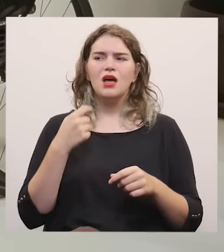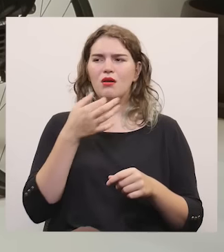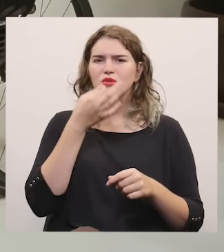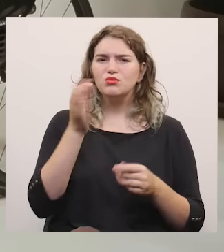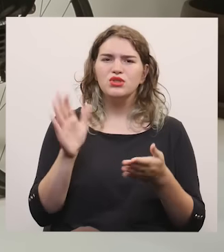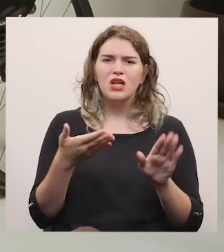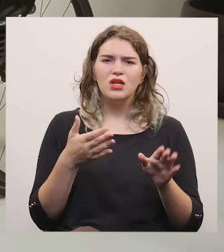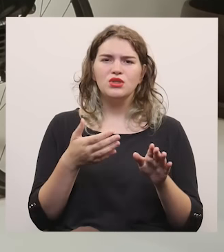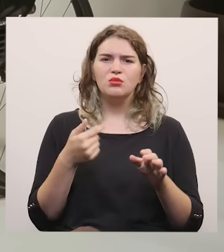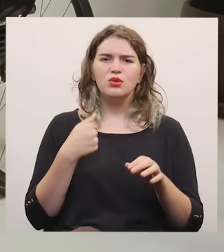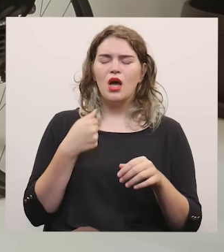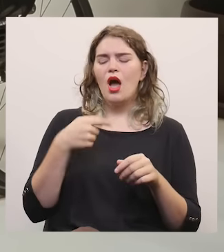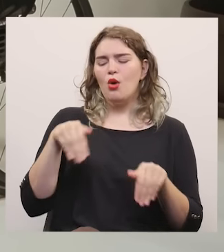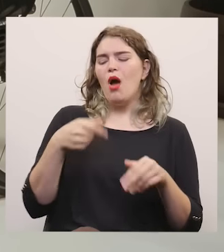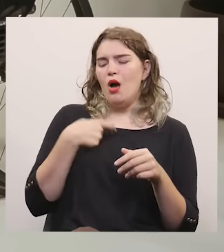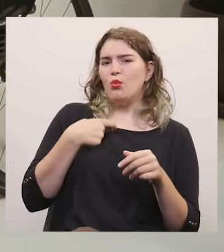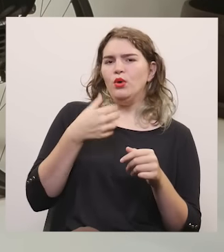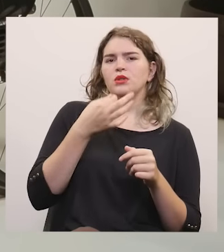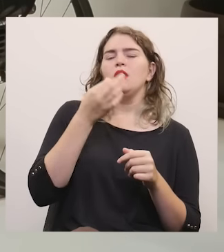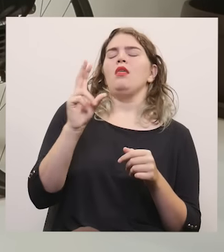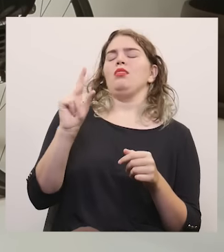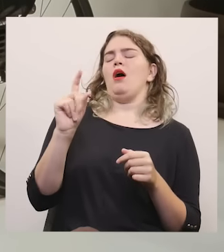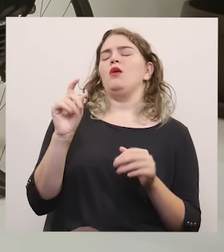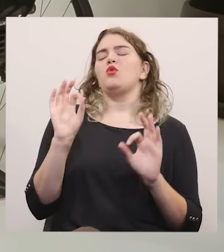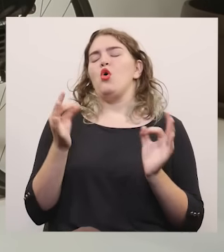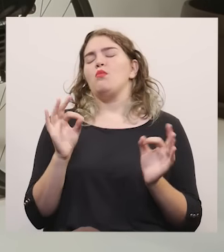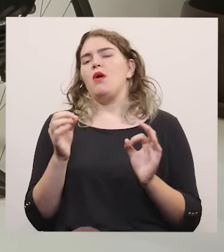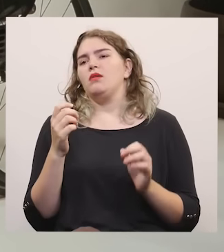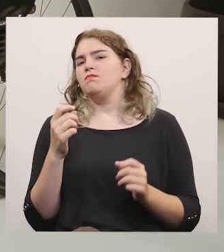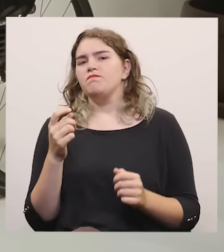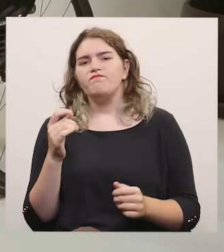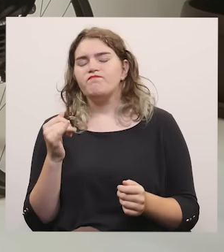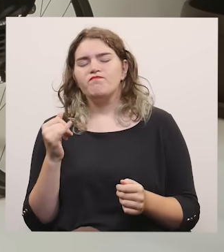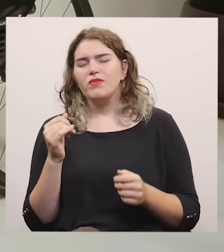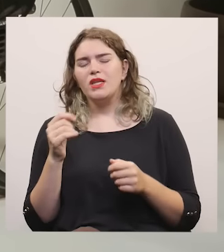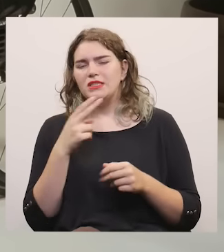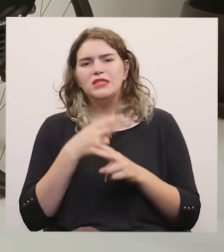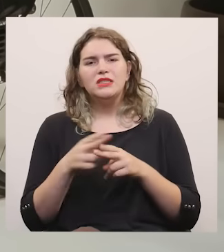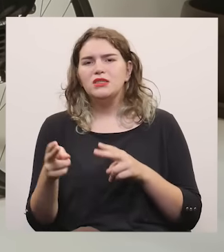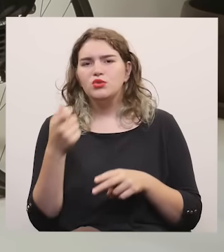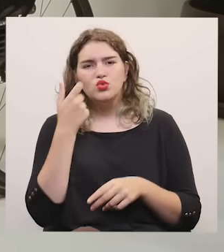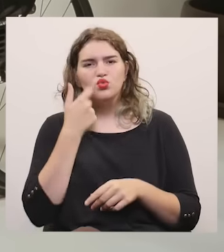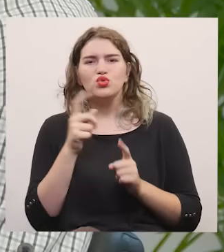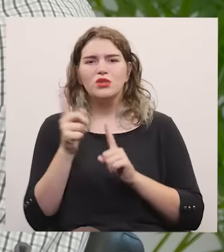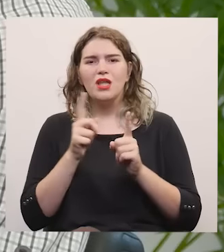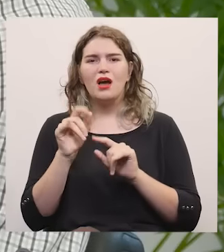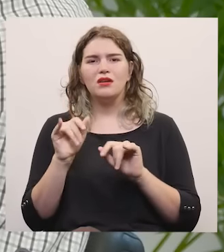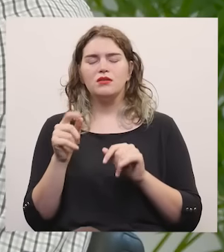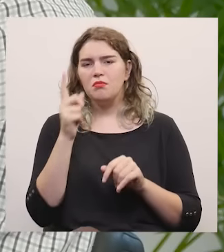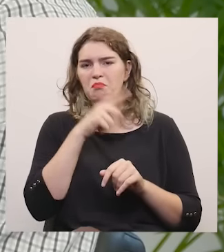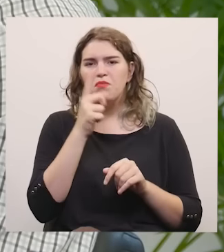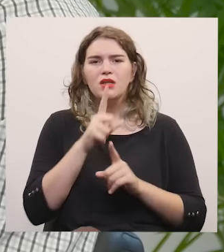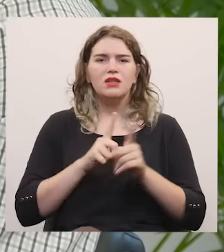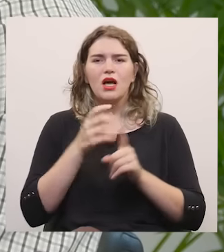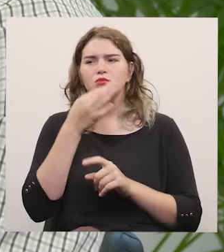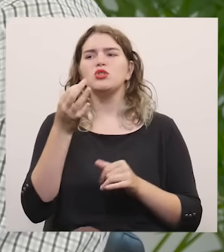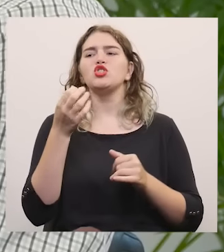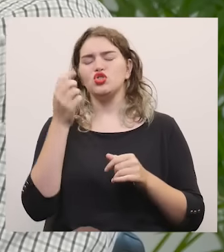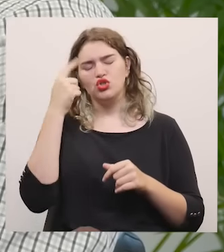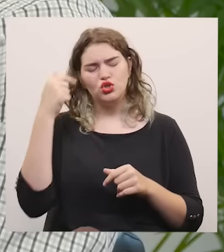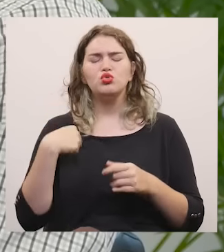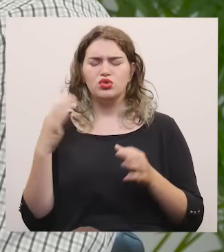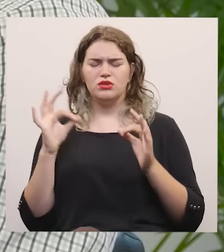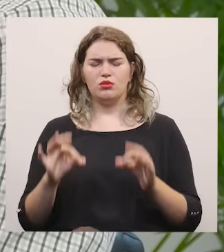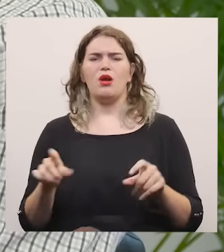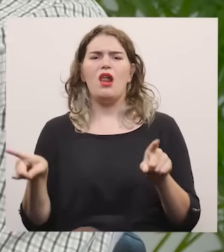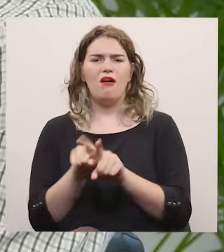aș putea să zic... Să faci pe viteazul. Da, să fac pe viteazul să zic, dar nu știu. Sunt foarte sincer. Aș minți să zic, da, știu sigur că